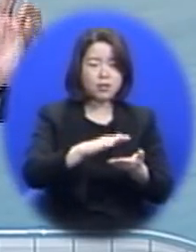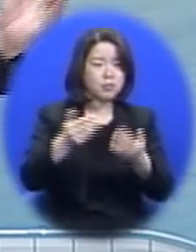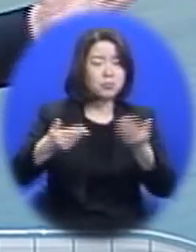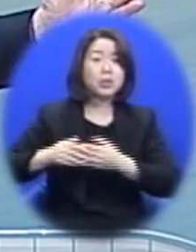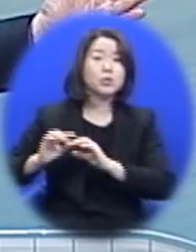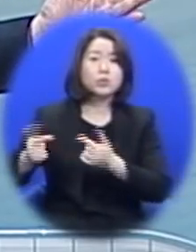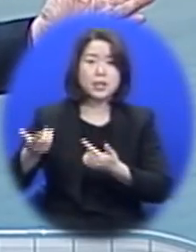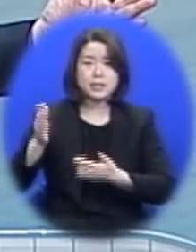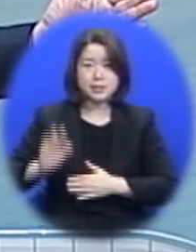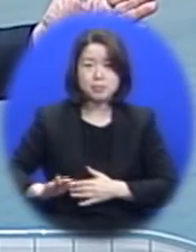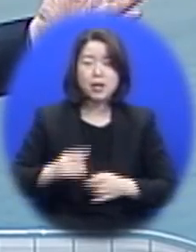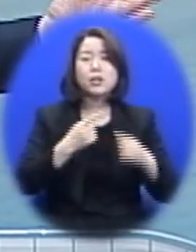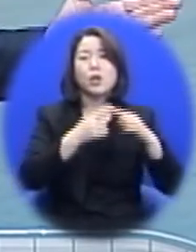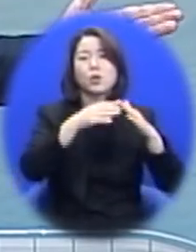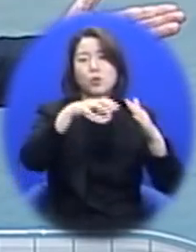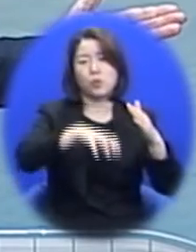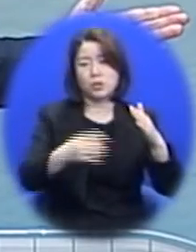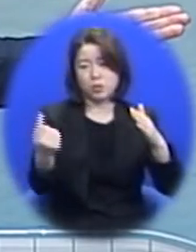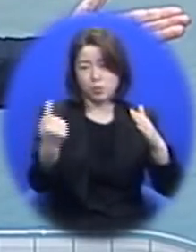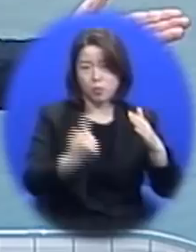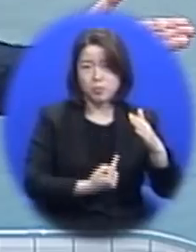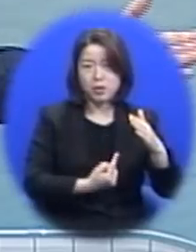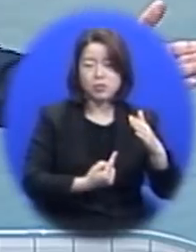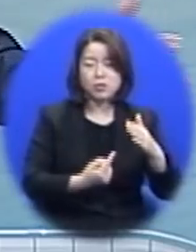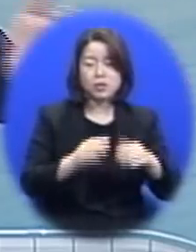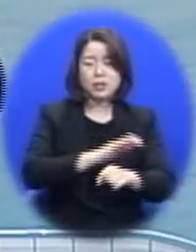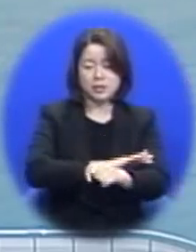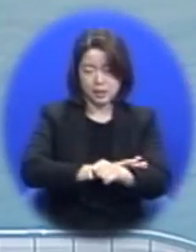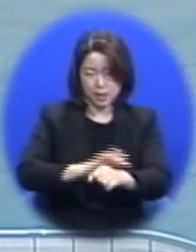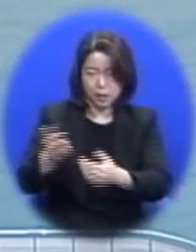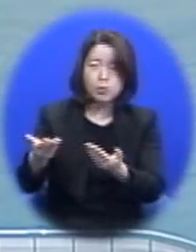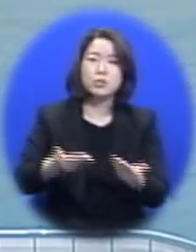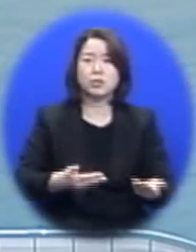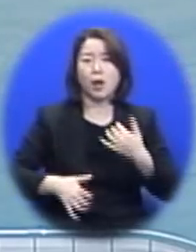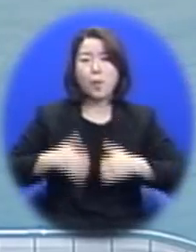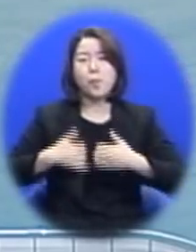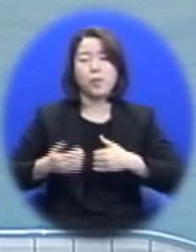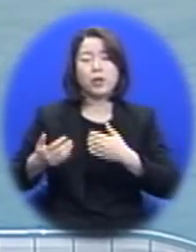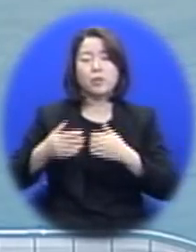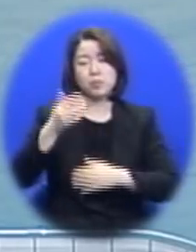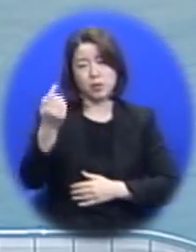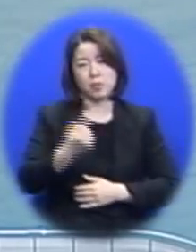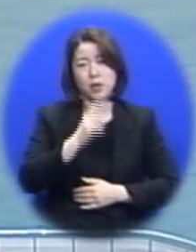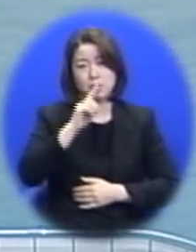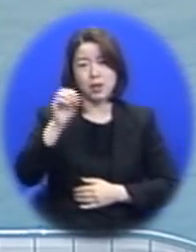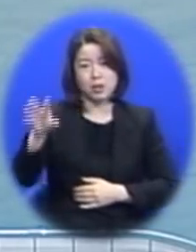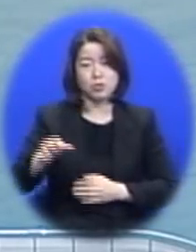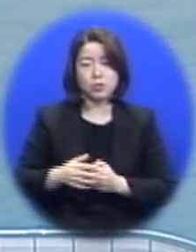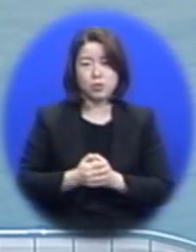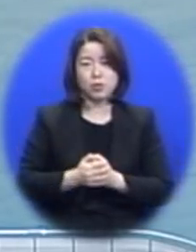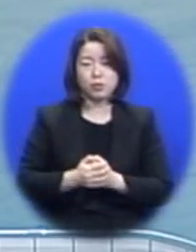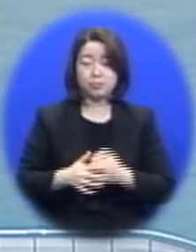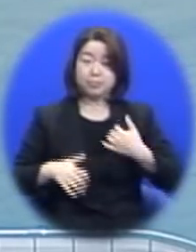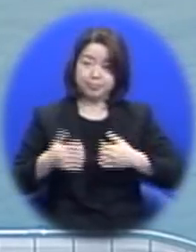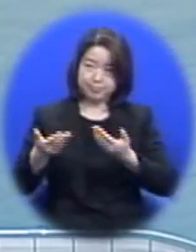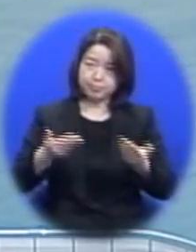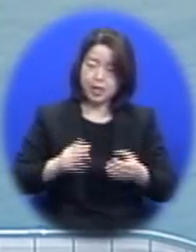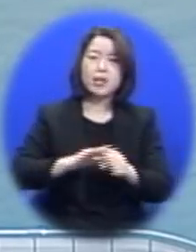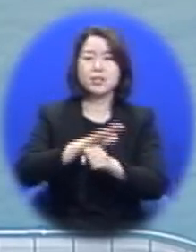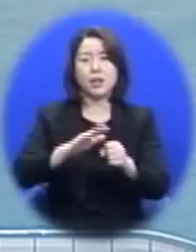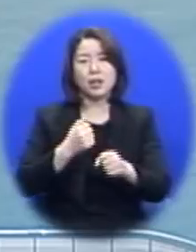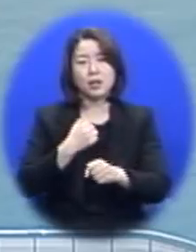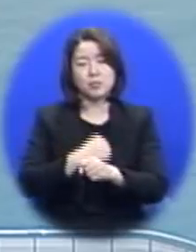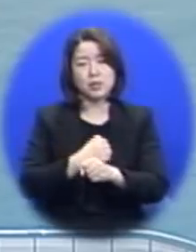교회에서는 환영합니다. 잘 오셨어요. 정말 꼭 오셔야 할 곳에 오셨습니다. 환영합니다.